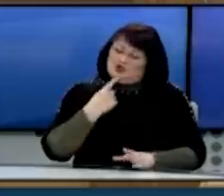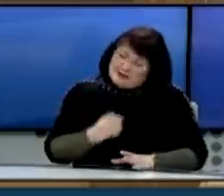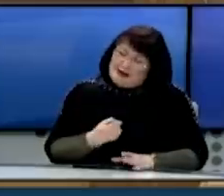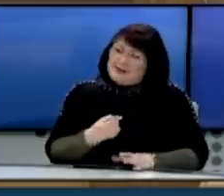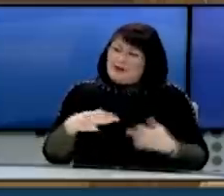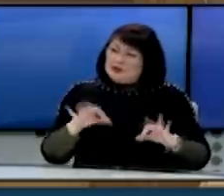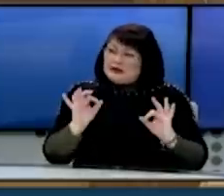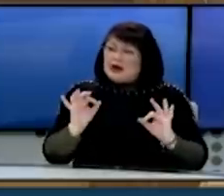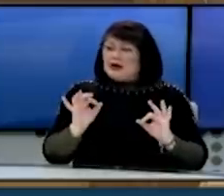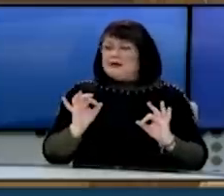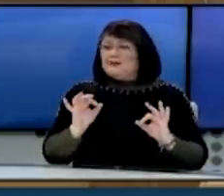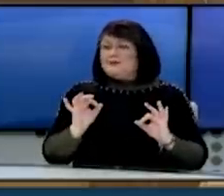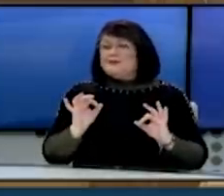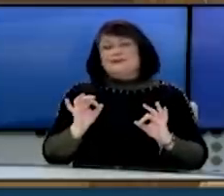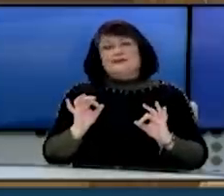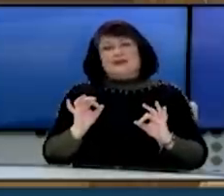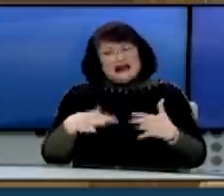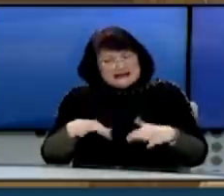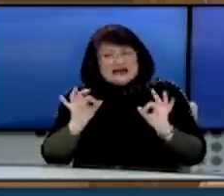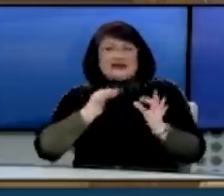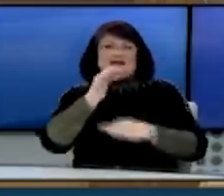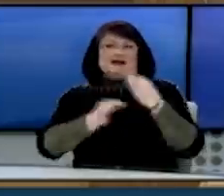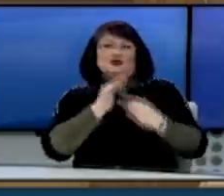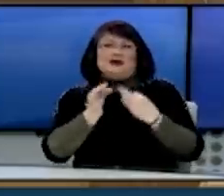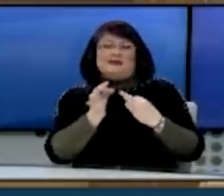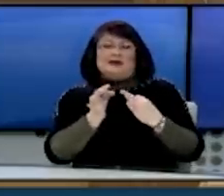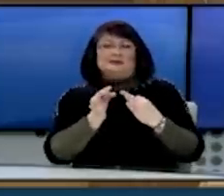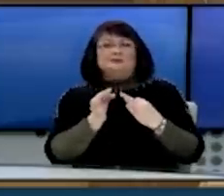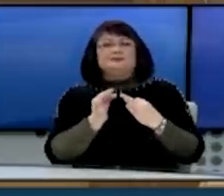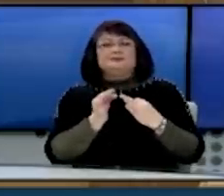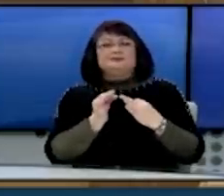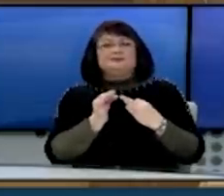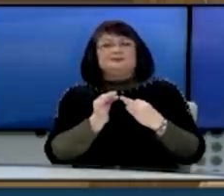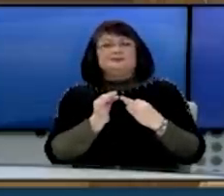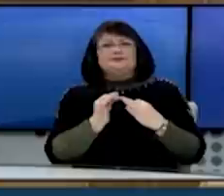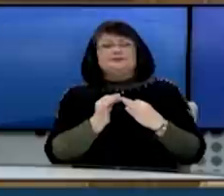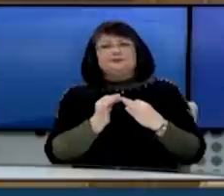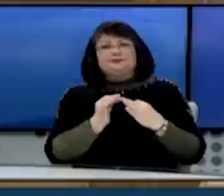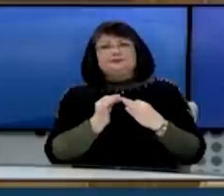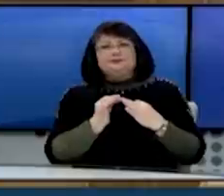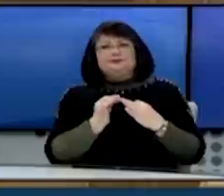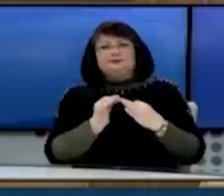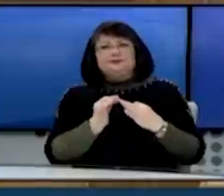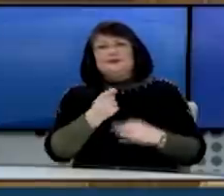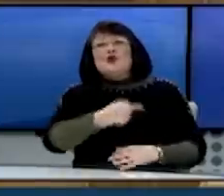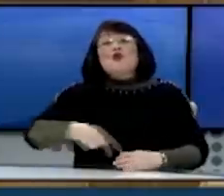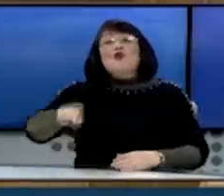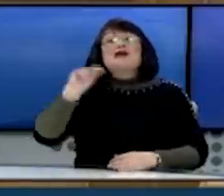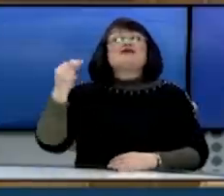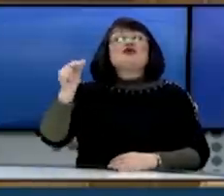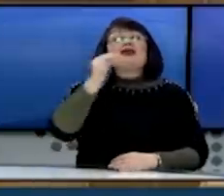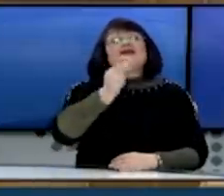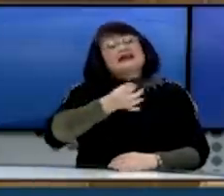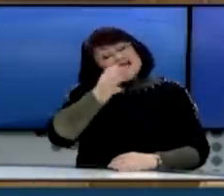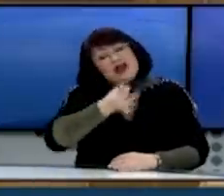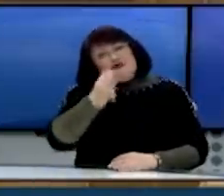είπαμε, έτσι ξεκίνησα κάπως την παρέμβασή μου σήμερα. Σήμερα αυτά είπαν και όλοι οι βουλευτές